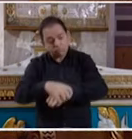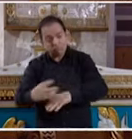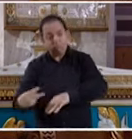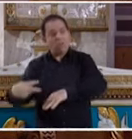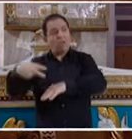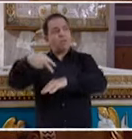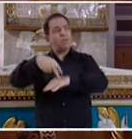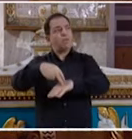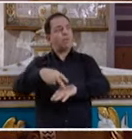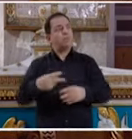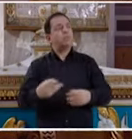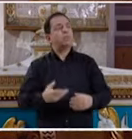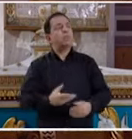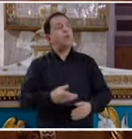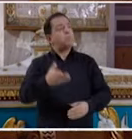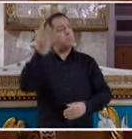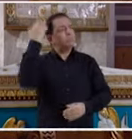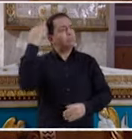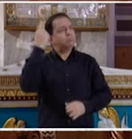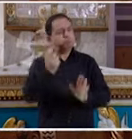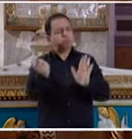ανακέκλητε, η καθάραν